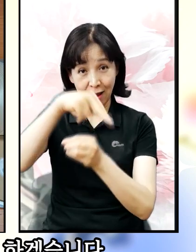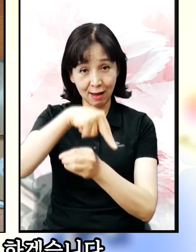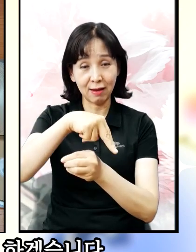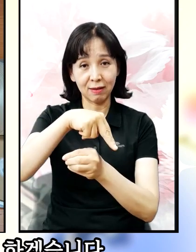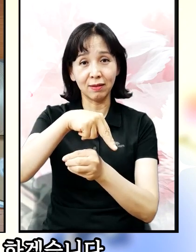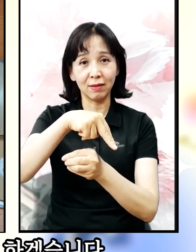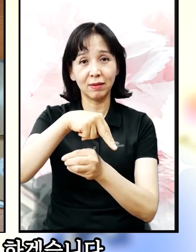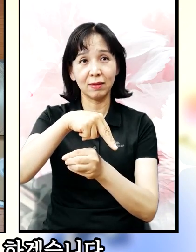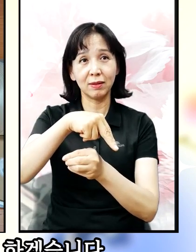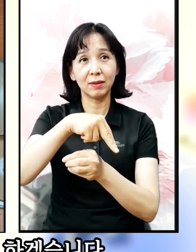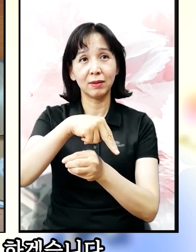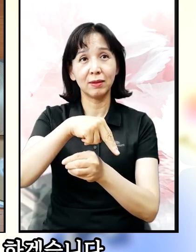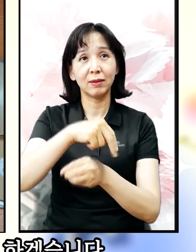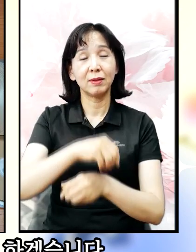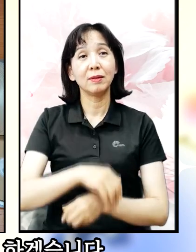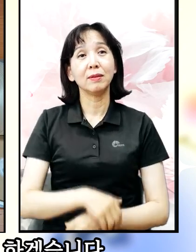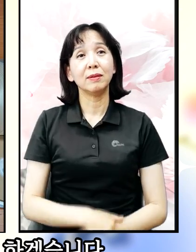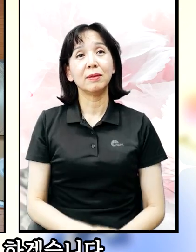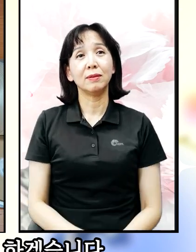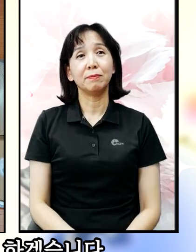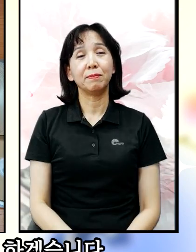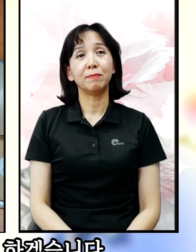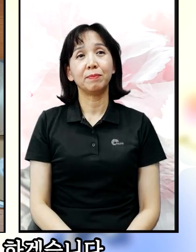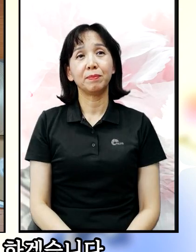동그랗게 잘라주도록